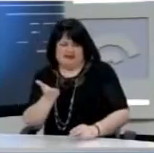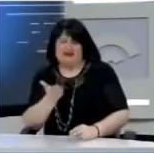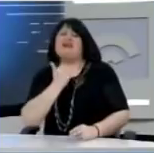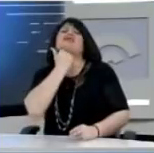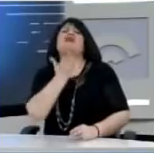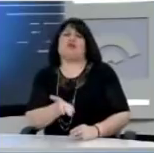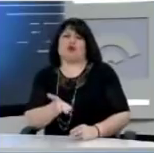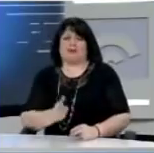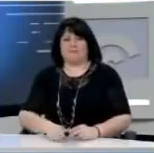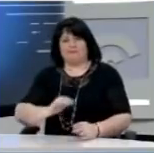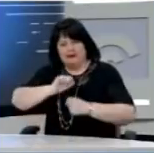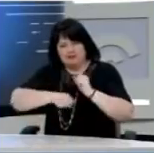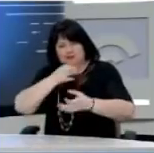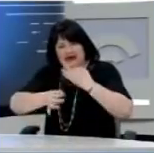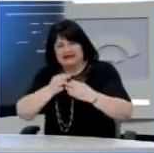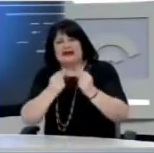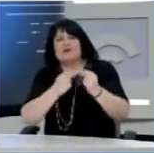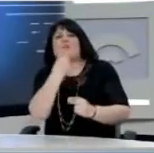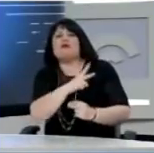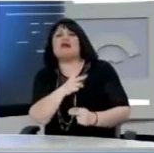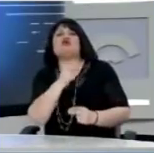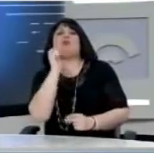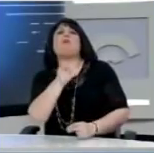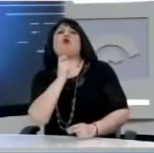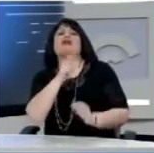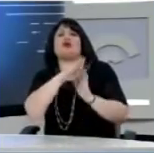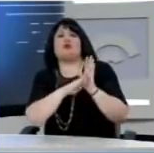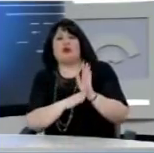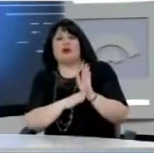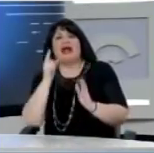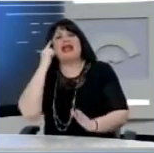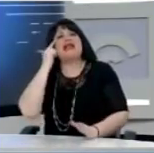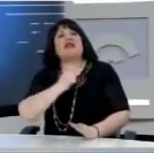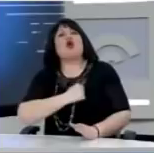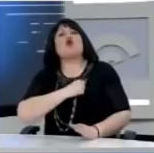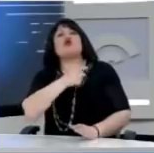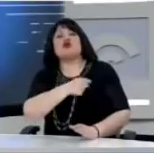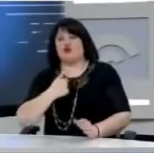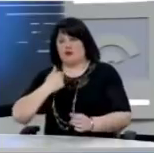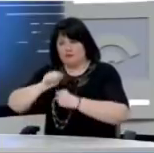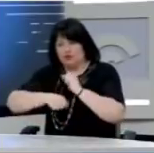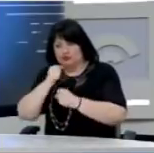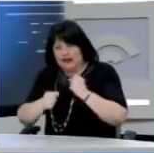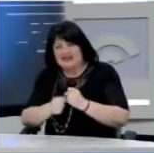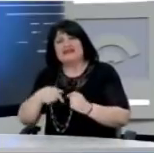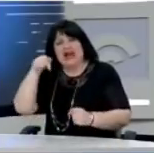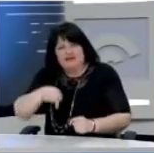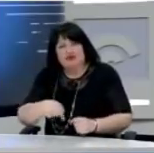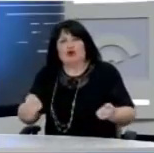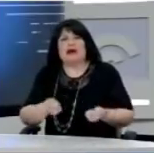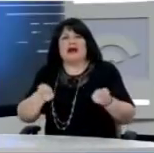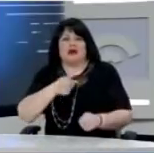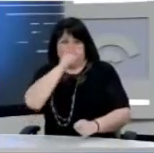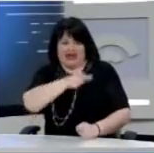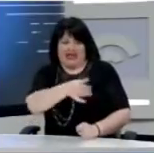εξηγήσω γιατί το βασικό σας πρόβλημα είναι πολιτικό, προγραμματικό και ιδεολογικό. Προσπάθησα να κάνω αυτό λοιπόν το οποίο